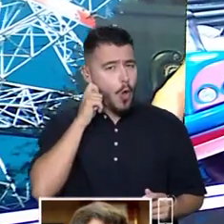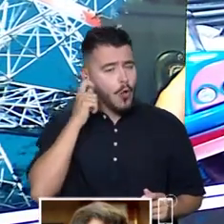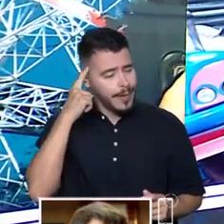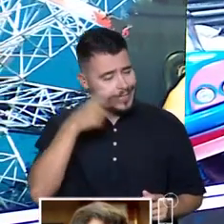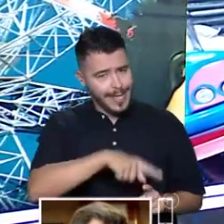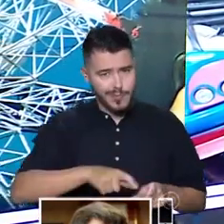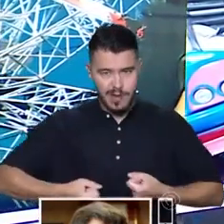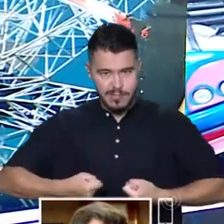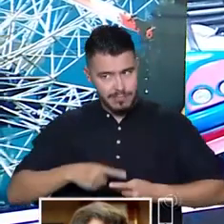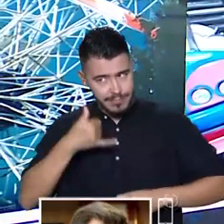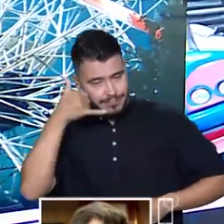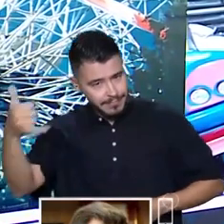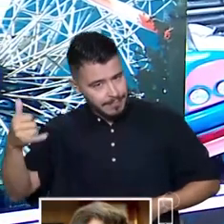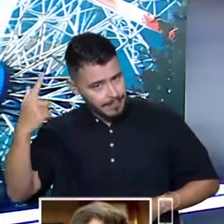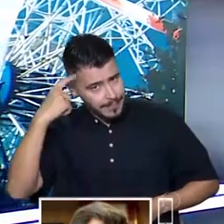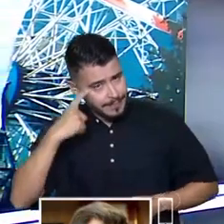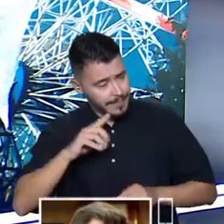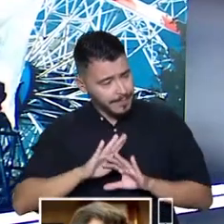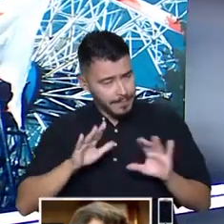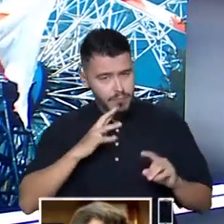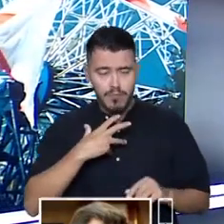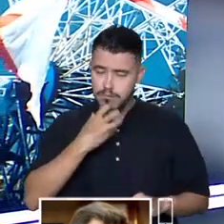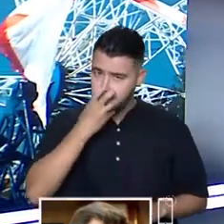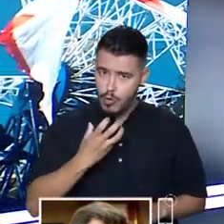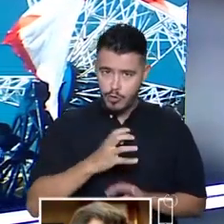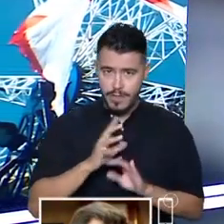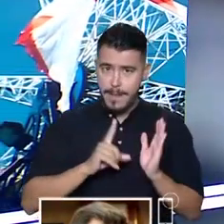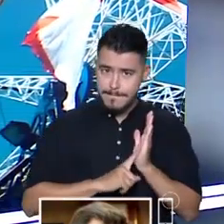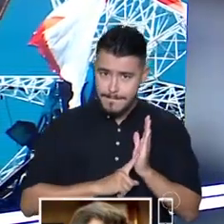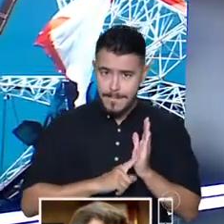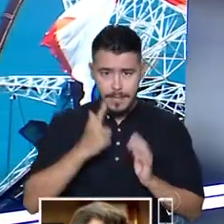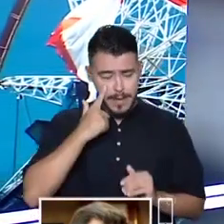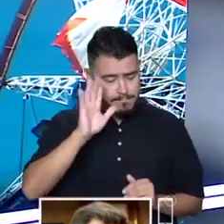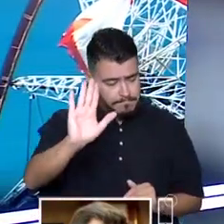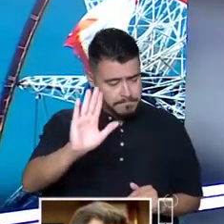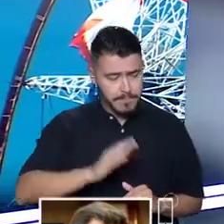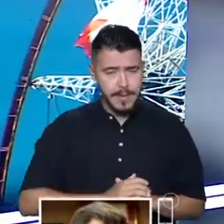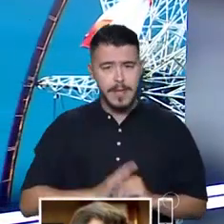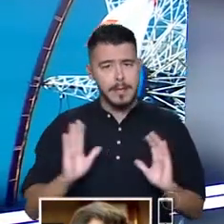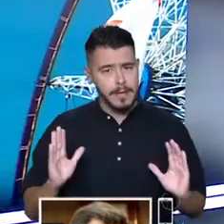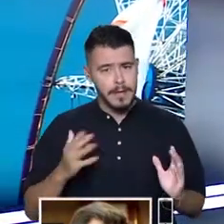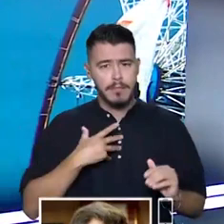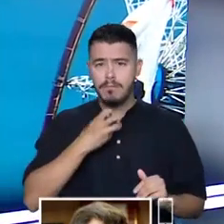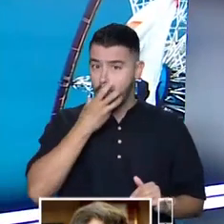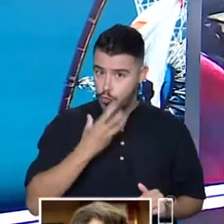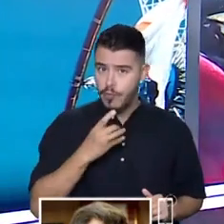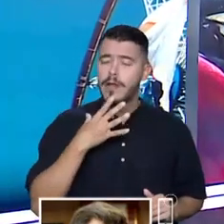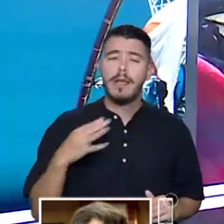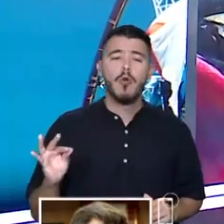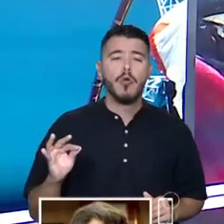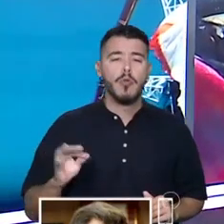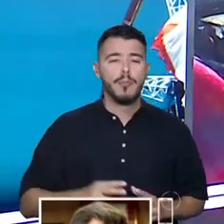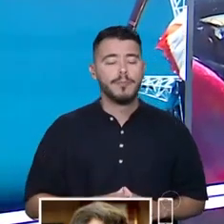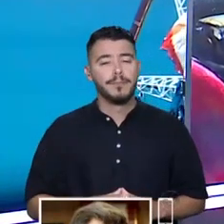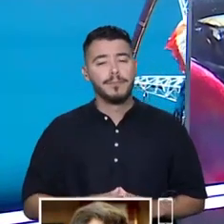τα πράγματα είναι πολύ σοβαρά και πρέπει να αντιμετωπίσουμε πολύ σοβαρό τρόπο. Να σας πω ένα γραφικό παράδειγμα, γιατί μιλάω για σοβαρό τρόπο.